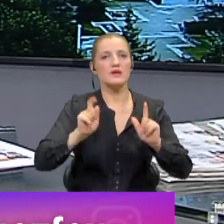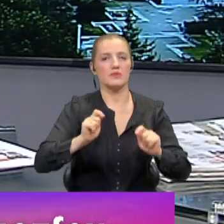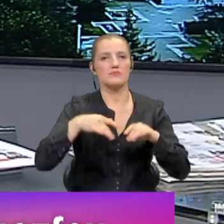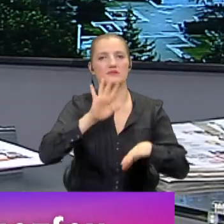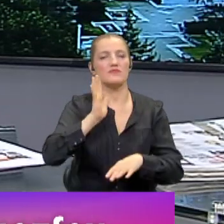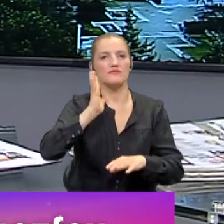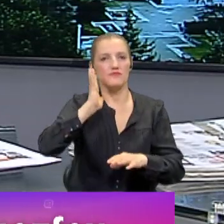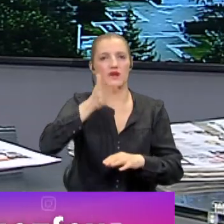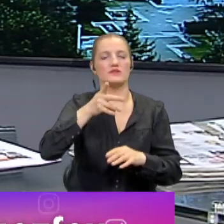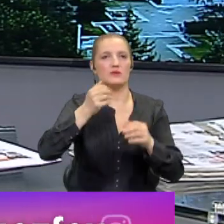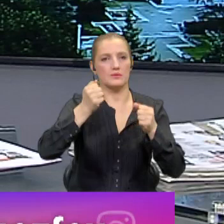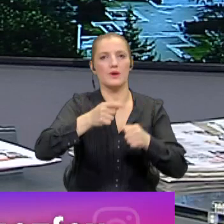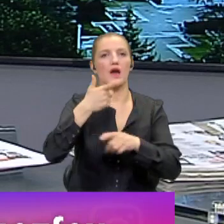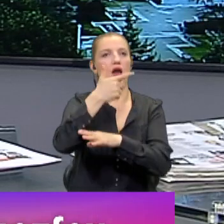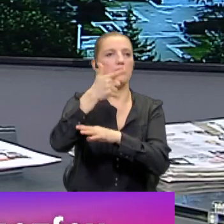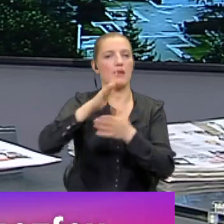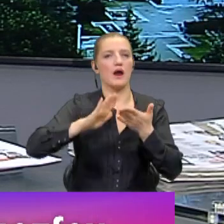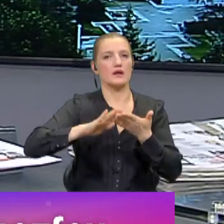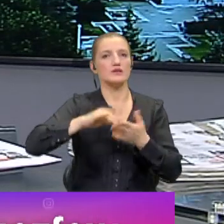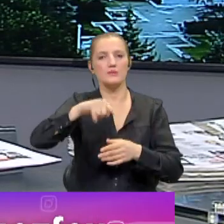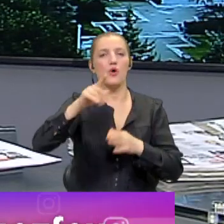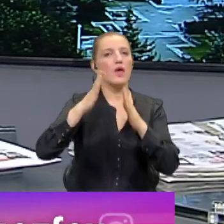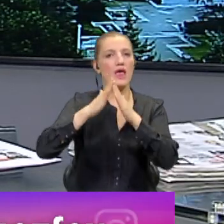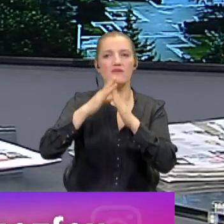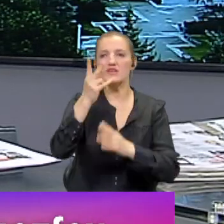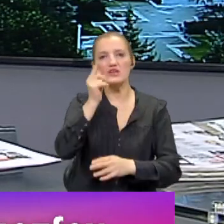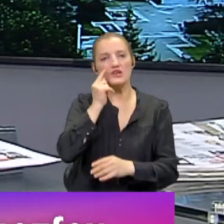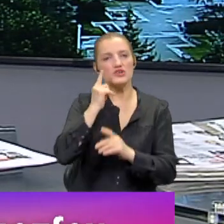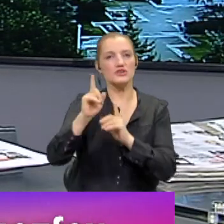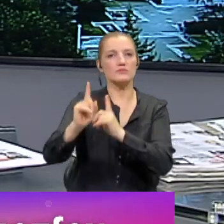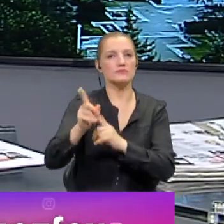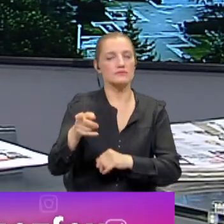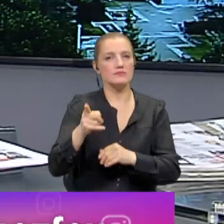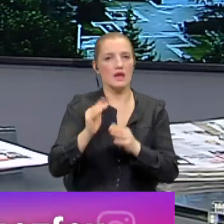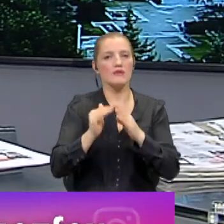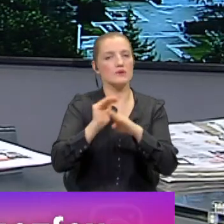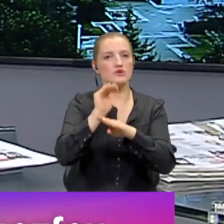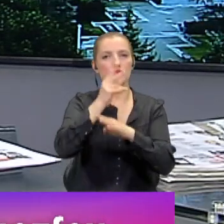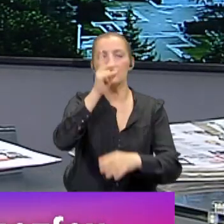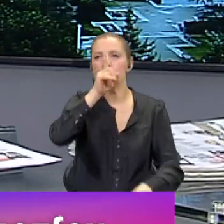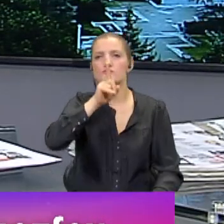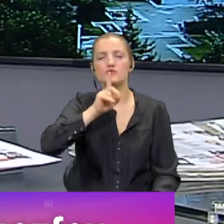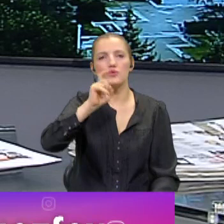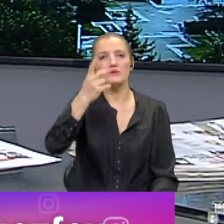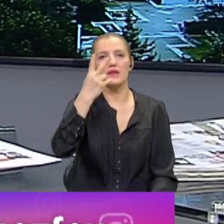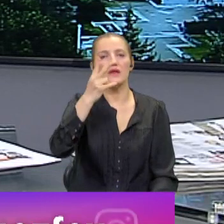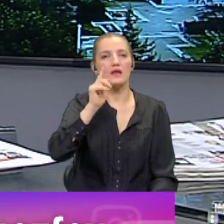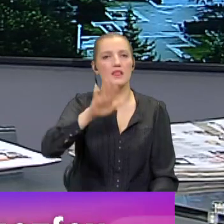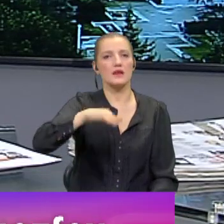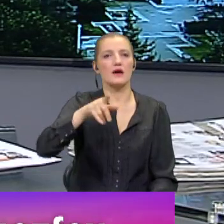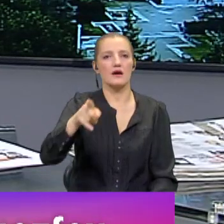fazla Duran beraber yayın yapıyoruz kameraman arkadaşım onlar evlerinde iki kişi iki kişi gelen fatura 192 lira